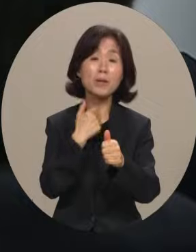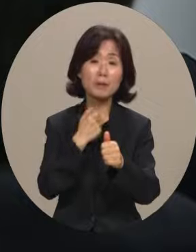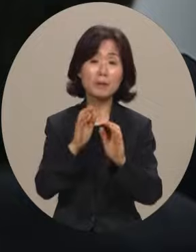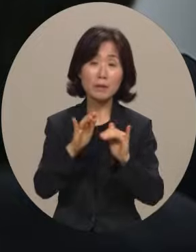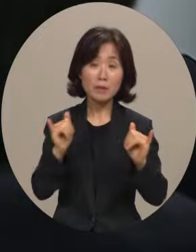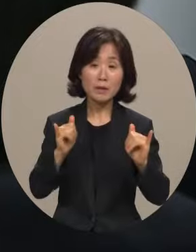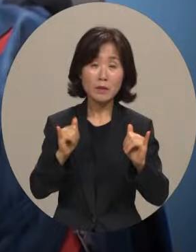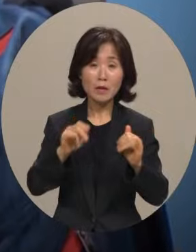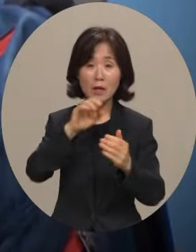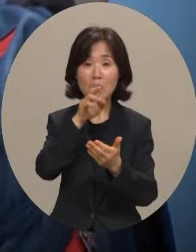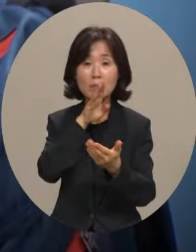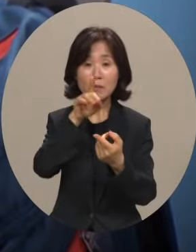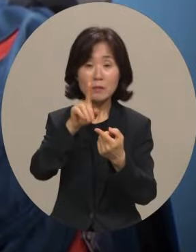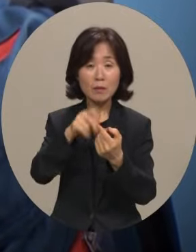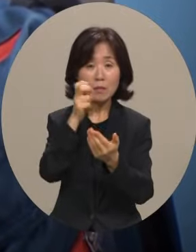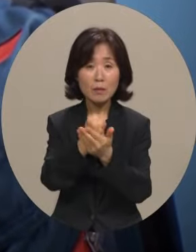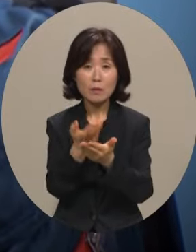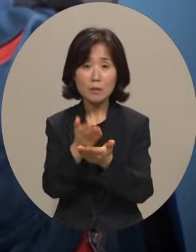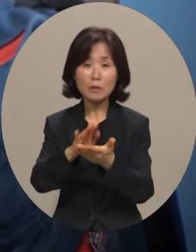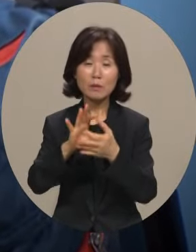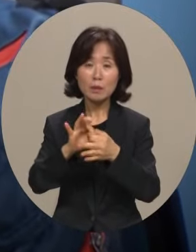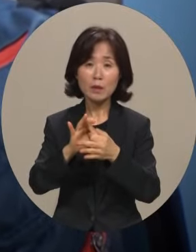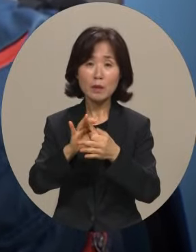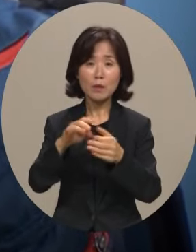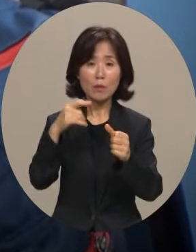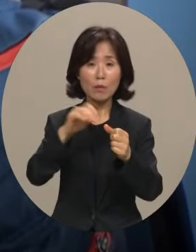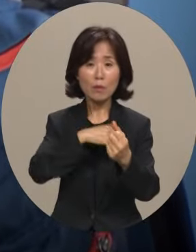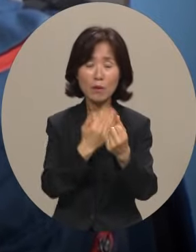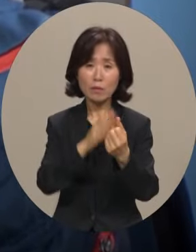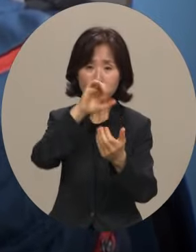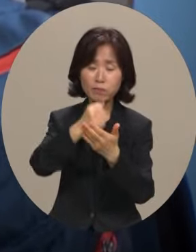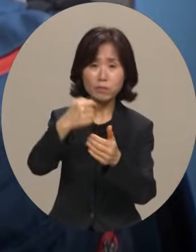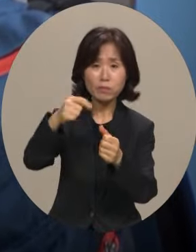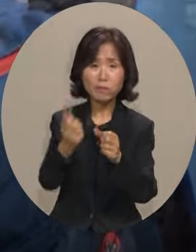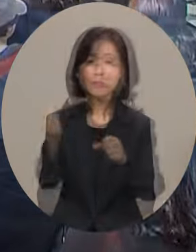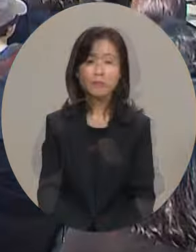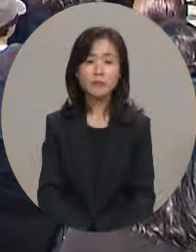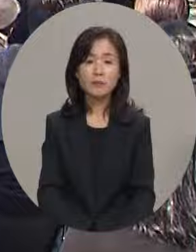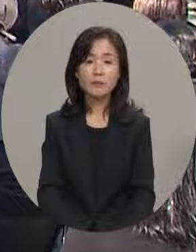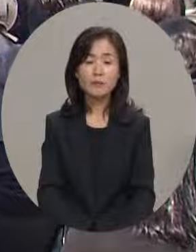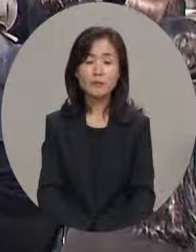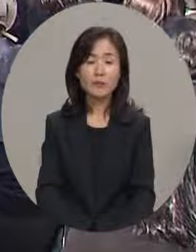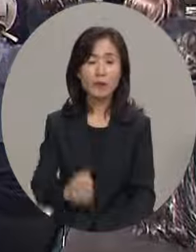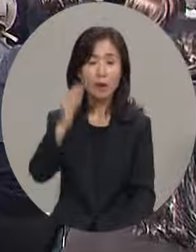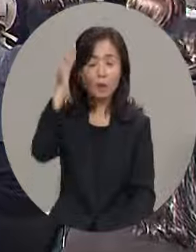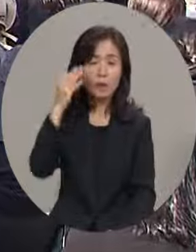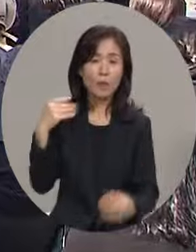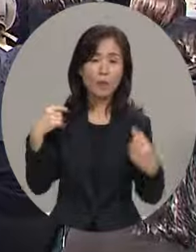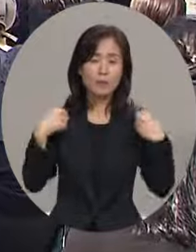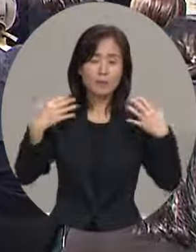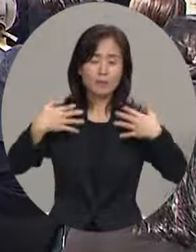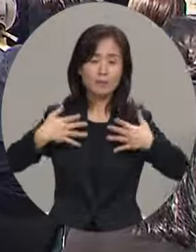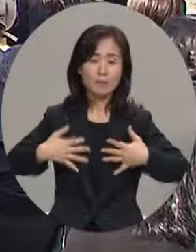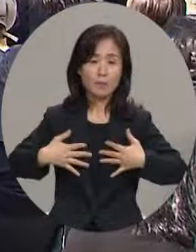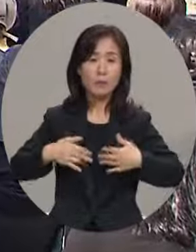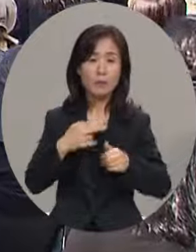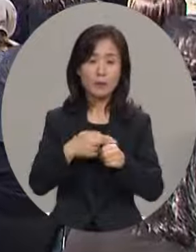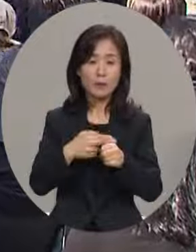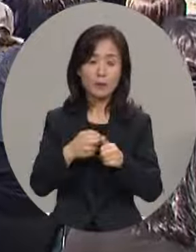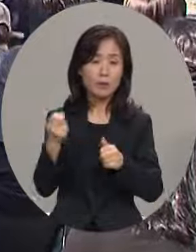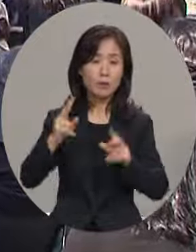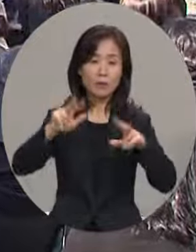현장 정상화를 이룰 수 있을지 주목됩니다. EBS 뉴스 박광주입니다. 검은 옷을 입은 교사들이 다시 한번